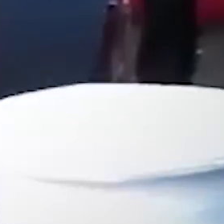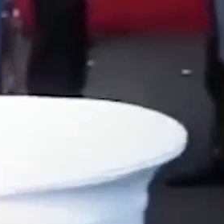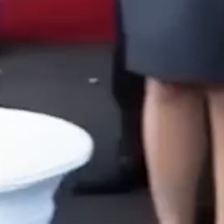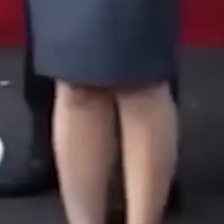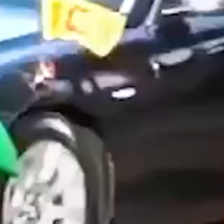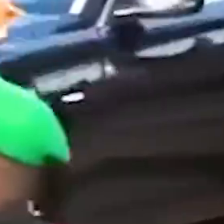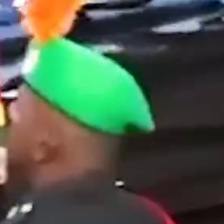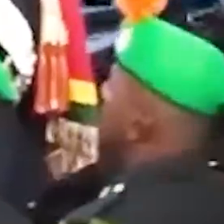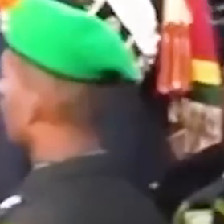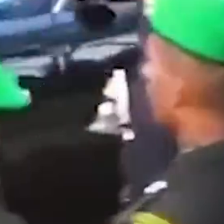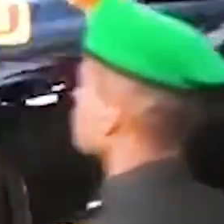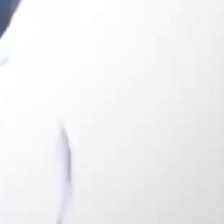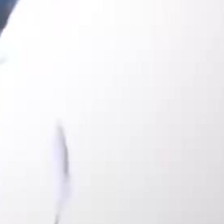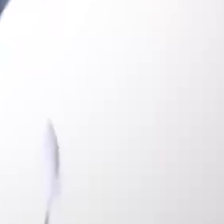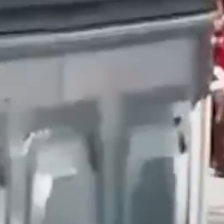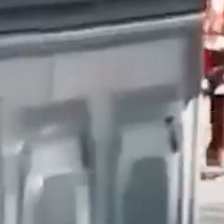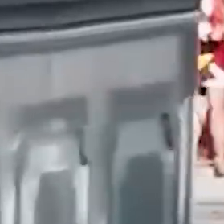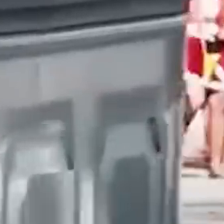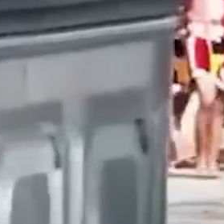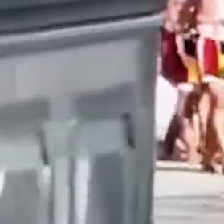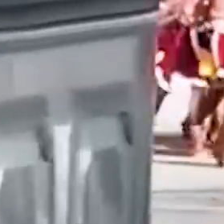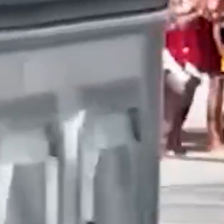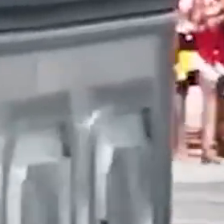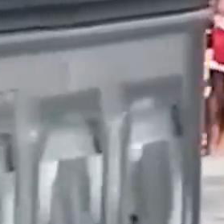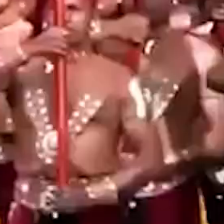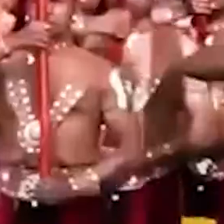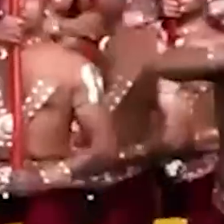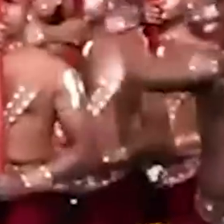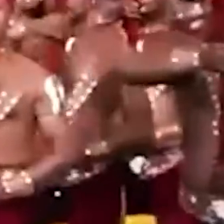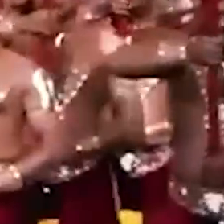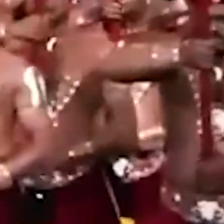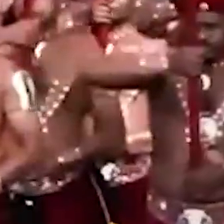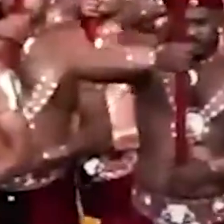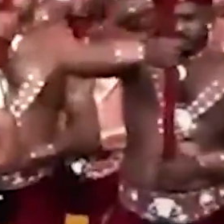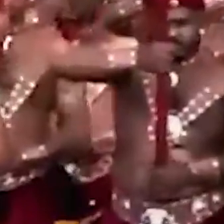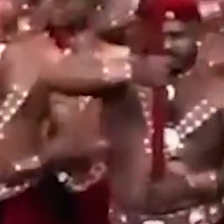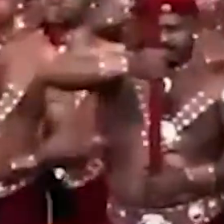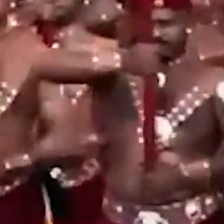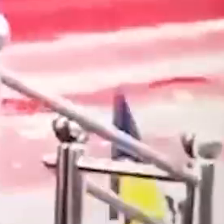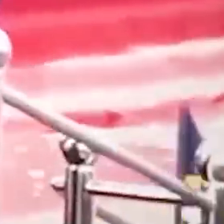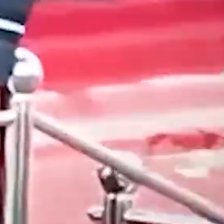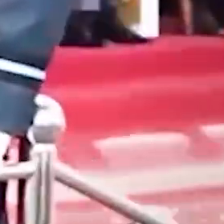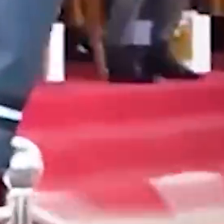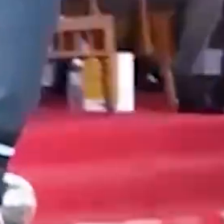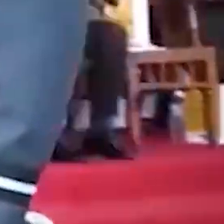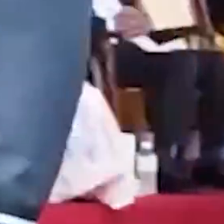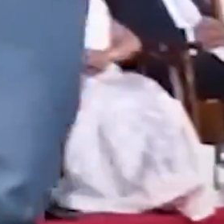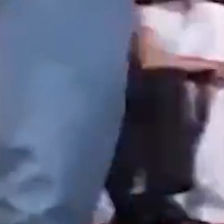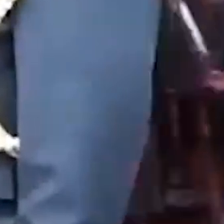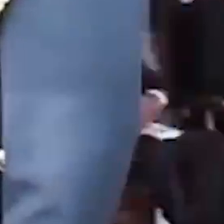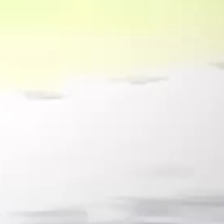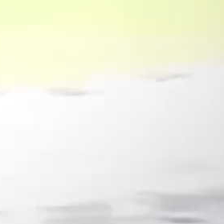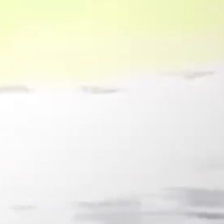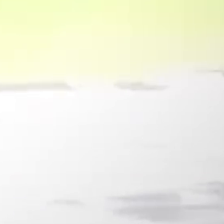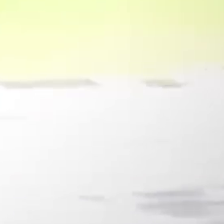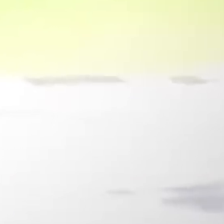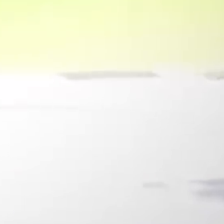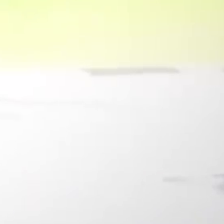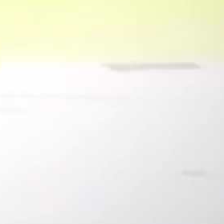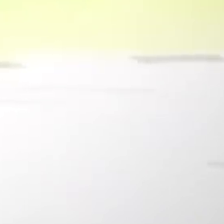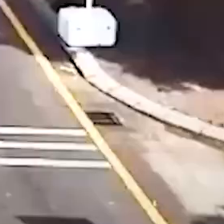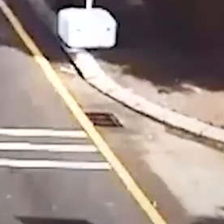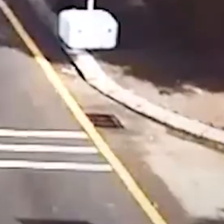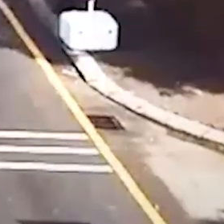கோட்டை ஸ்ரீஜேவர்த்தனபுரவில் உள்ள பாதுகாப்பு அமைச்சின் பாதுகாப்பு செயலாளர் நாயகம் கமல் குணரத்னவை மரியாதை நிமித்தமாக சந்தித்துள்ளனர். இதன் போது